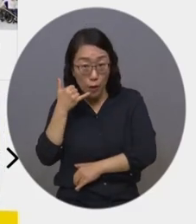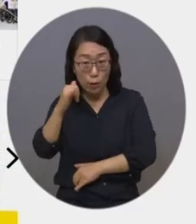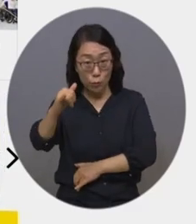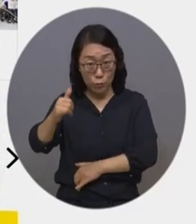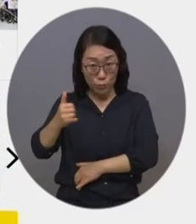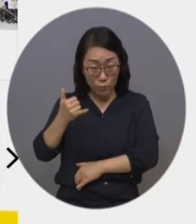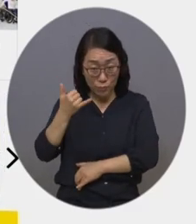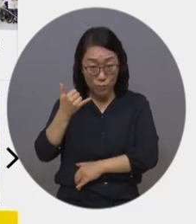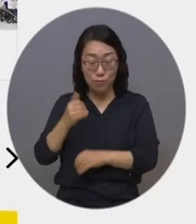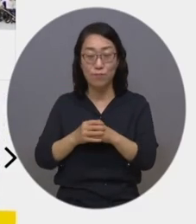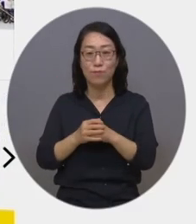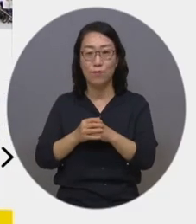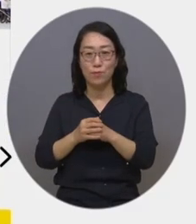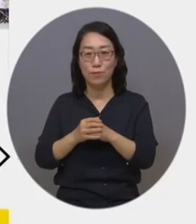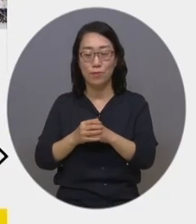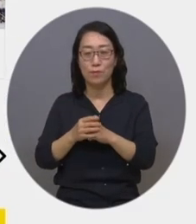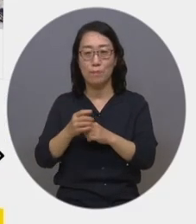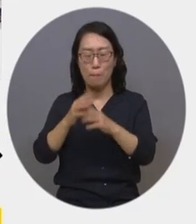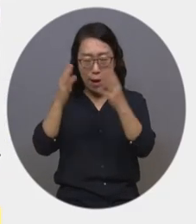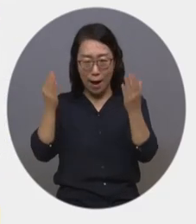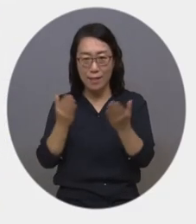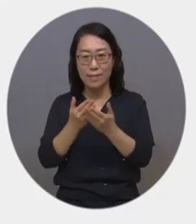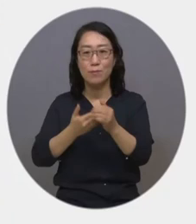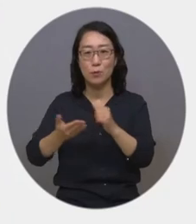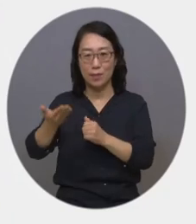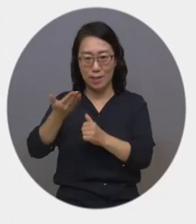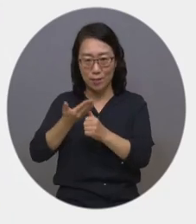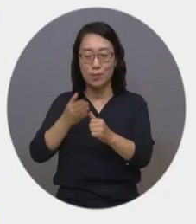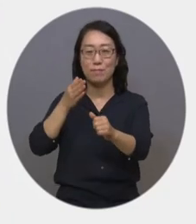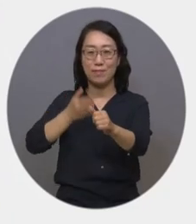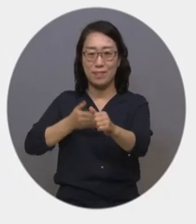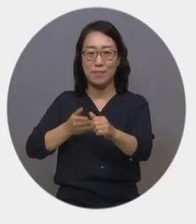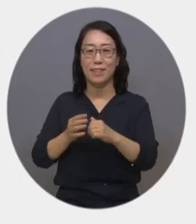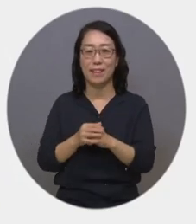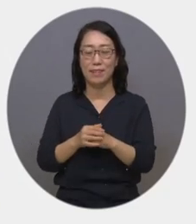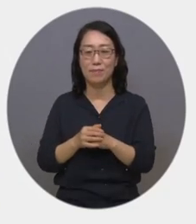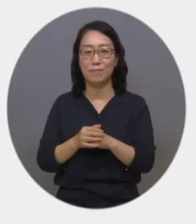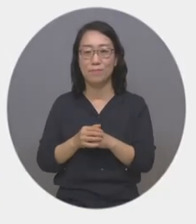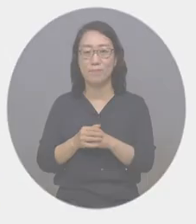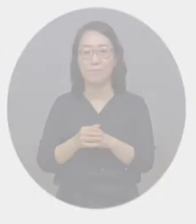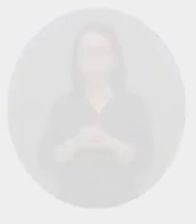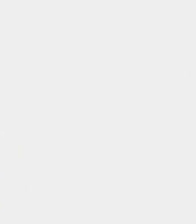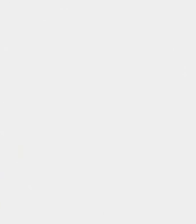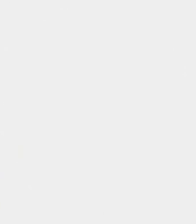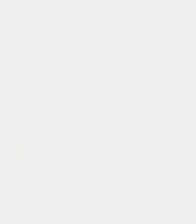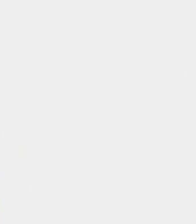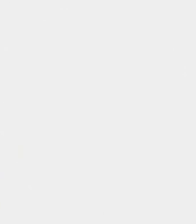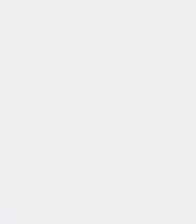전화번호 02-2655-9519로 많은 제보 바랍니다.